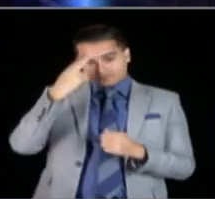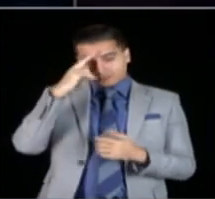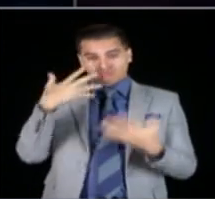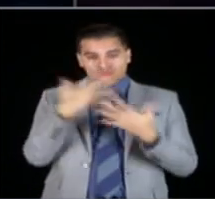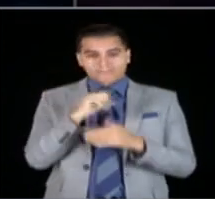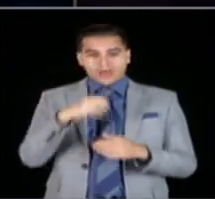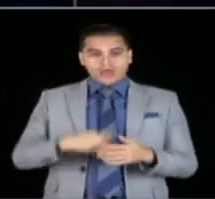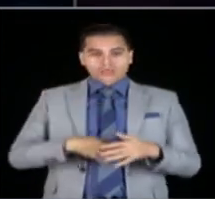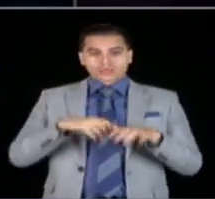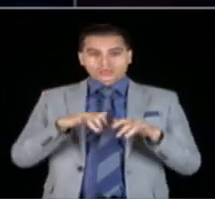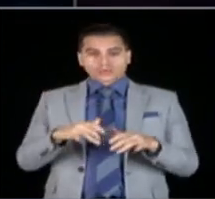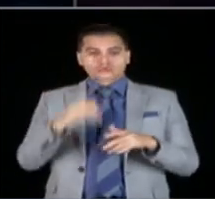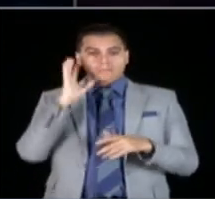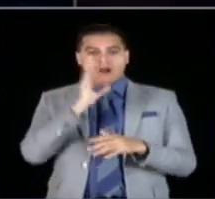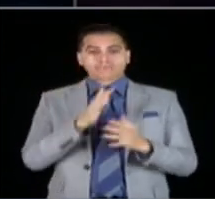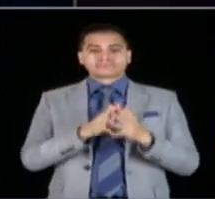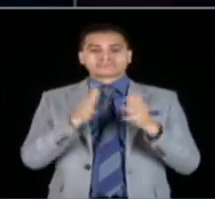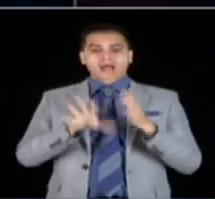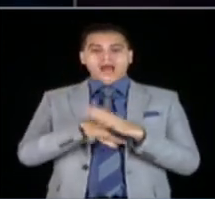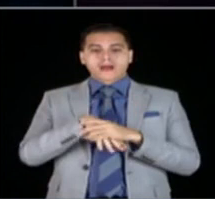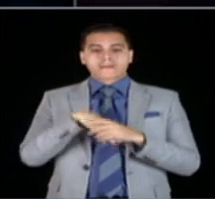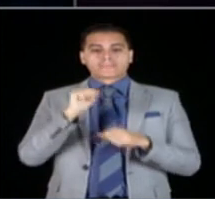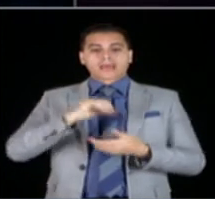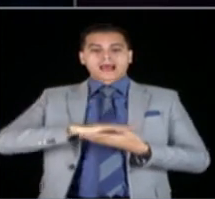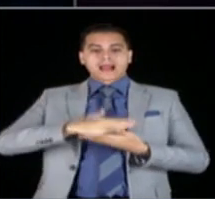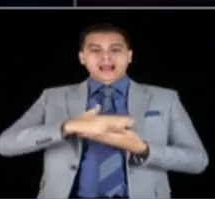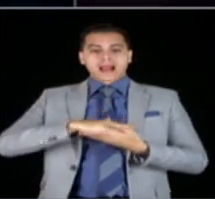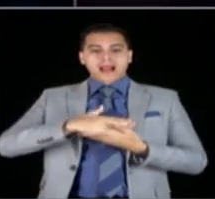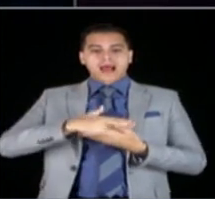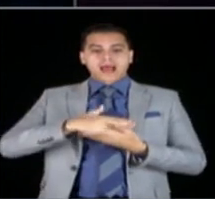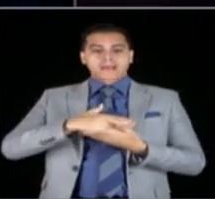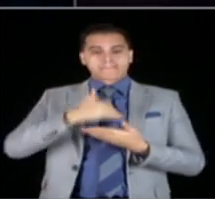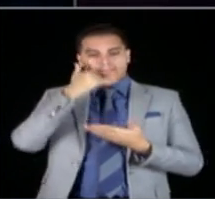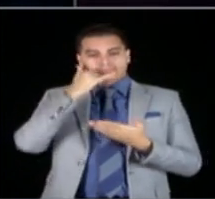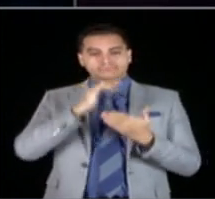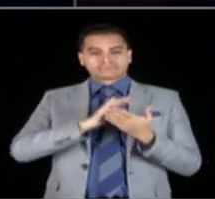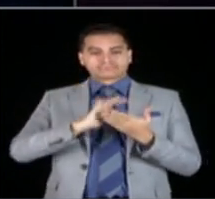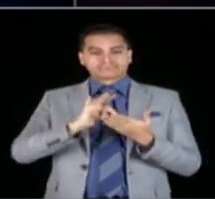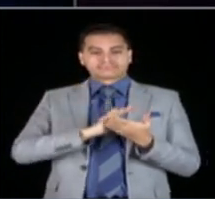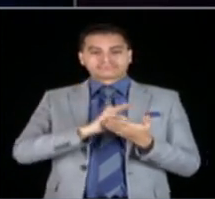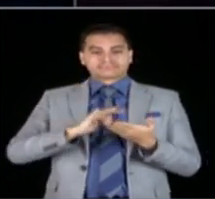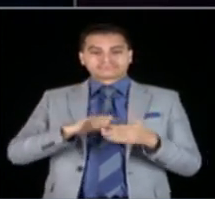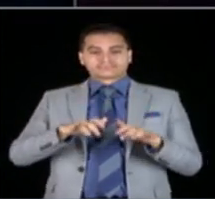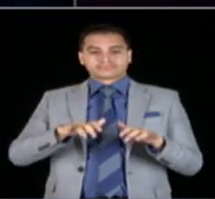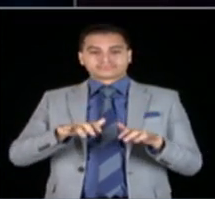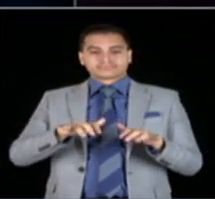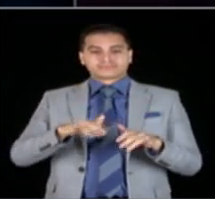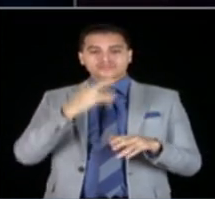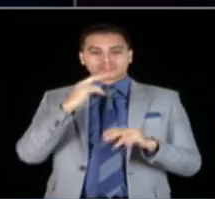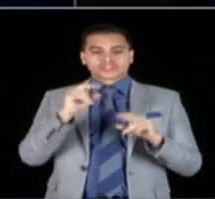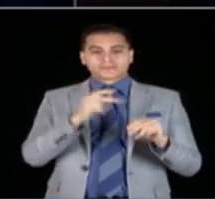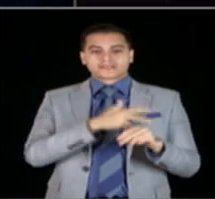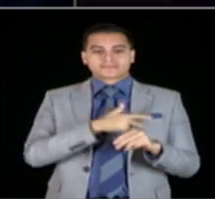ما هي شركة التكنولوجيا العملاقة المصنعة لأجهزة الحواسيب المحمولة